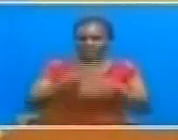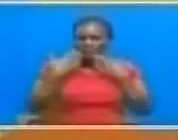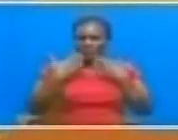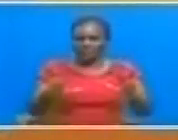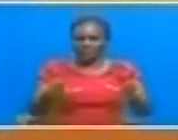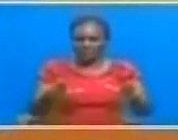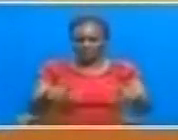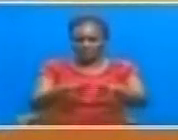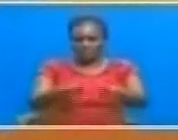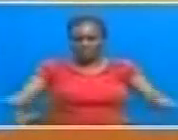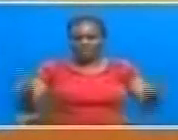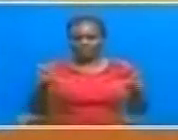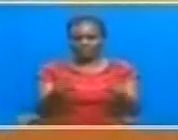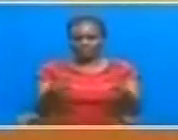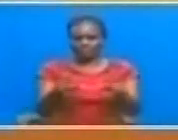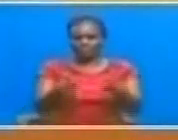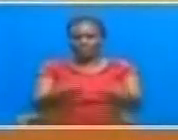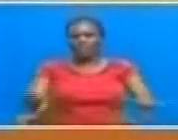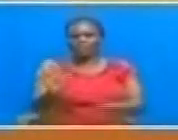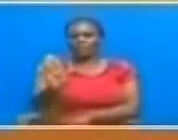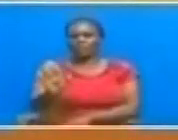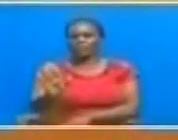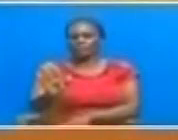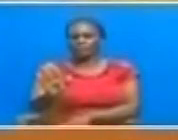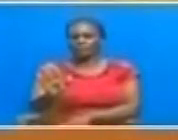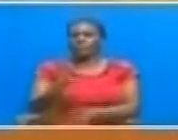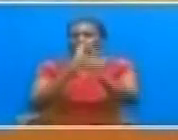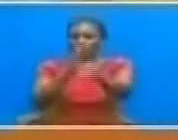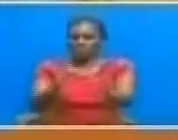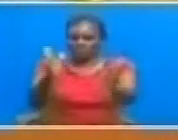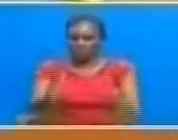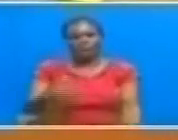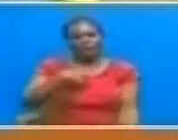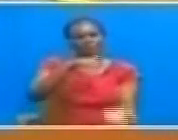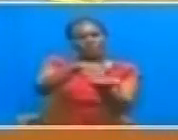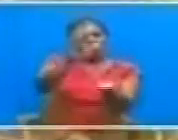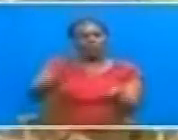amekabidhiwa kunradhi hati miliki ya shamba hilo. Murimi Mwangi na taarifa hiyo.